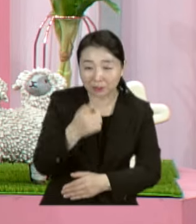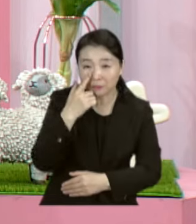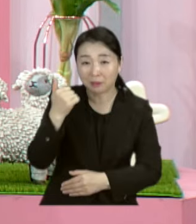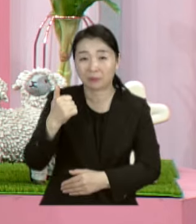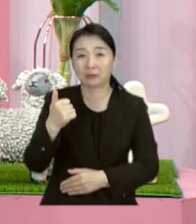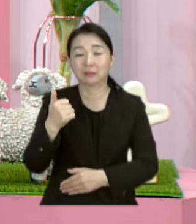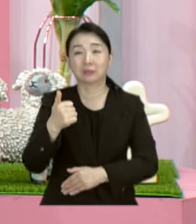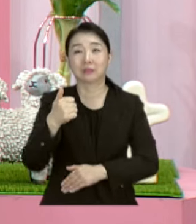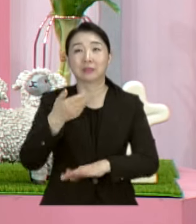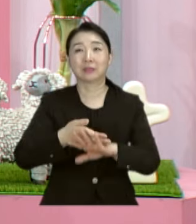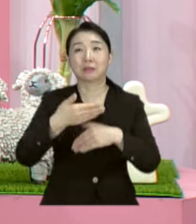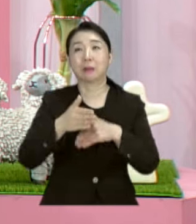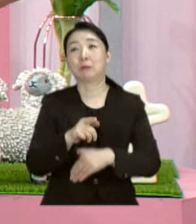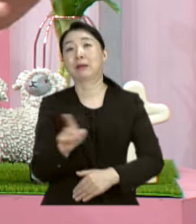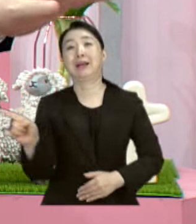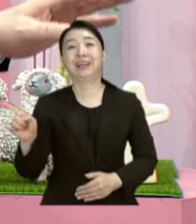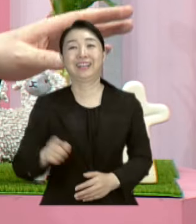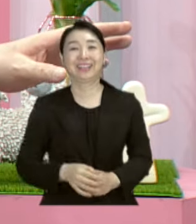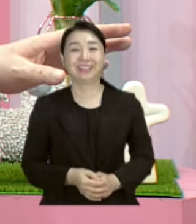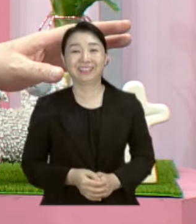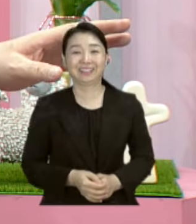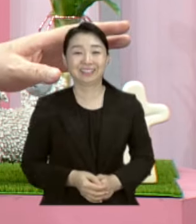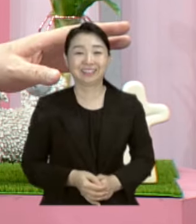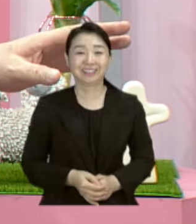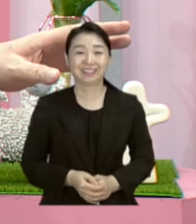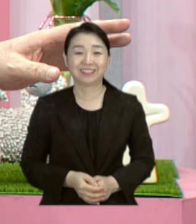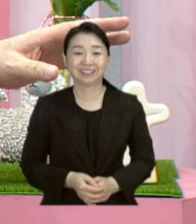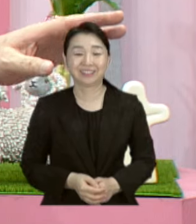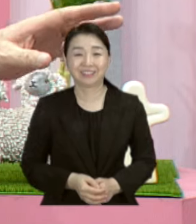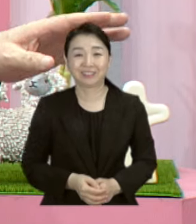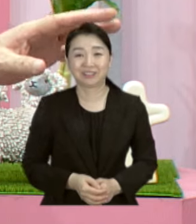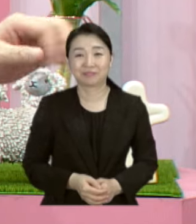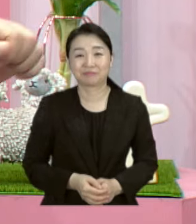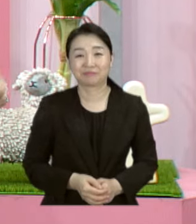부친 같이 있다가 다른 방으로 슬쩍 가버리세요.